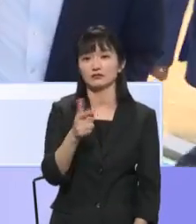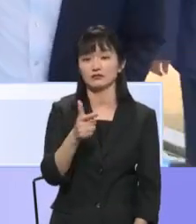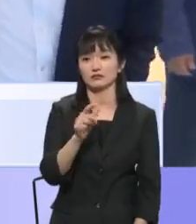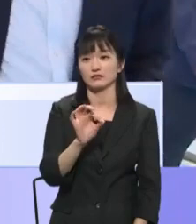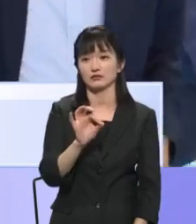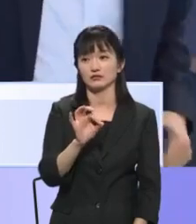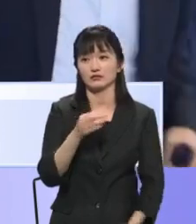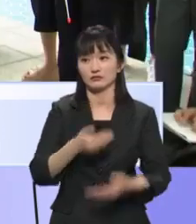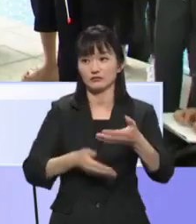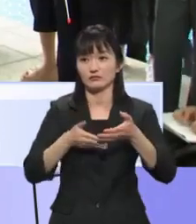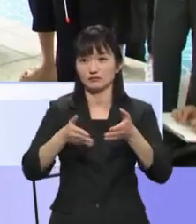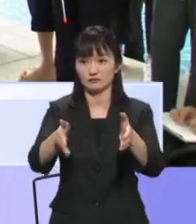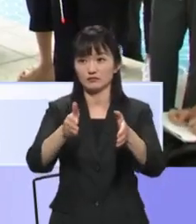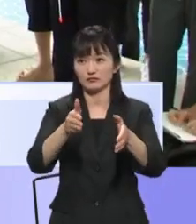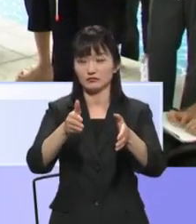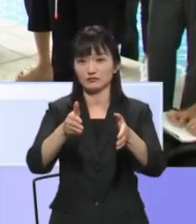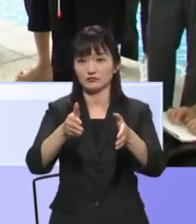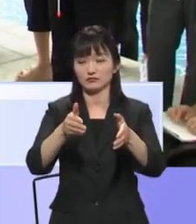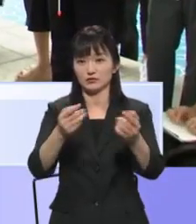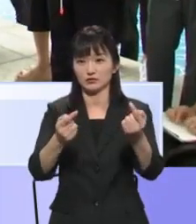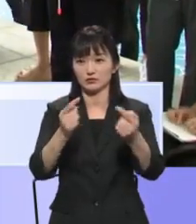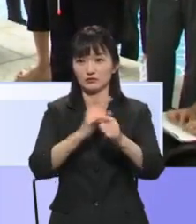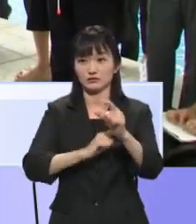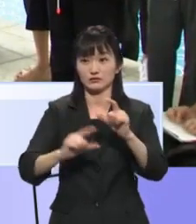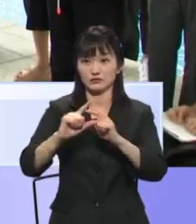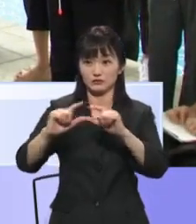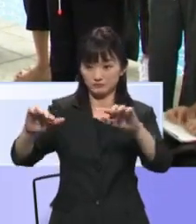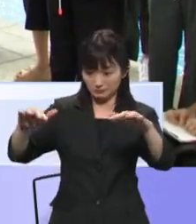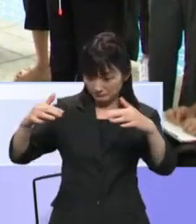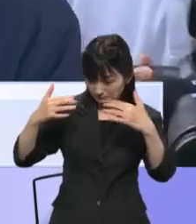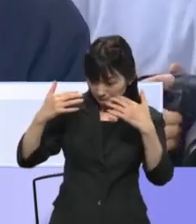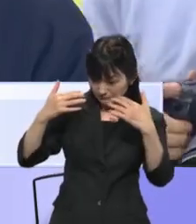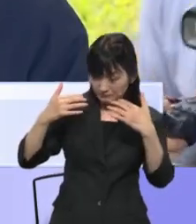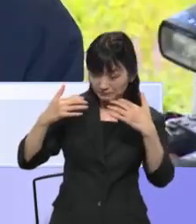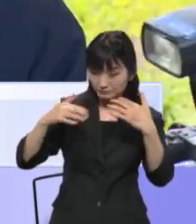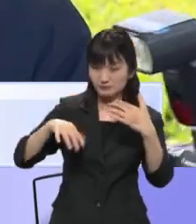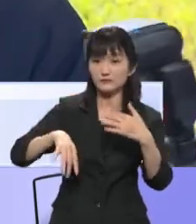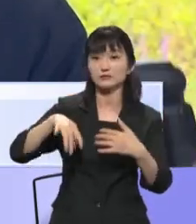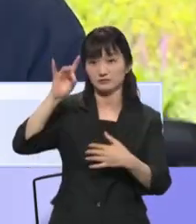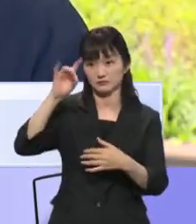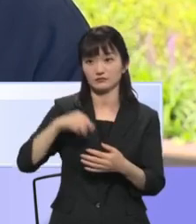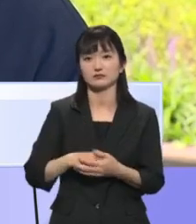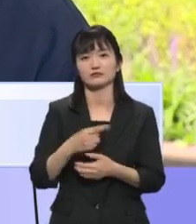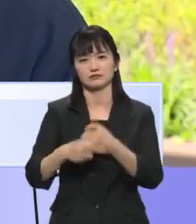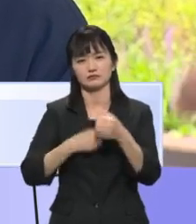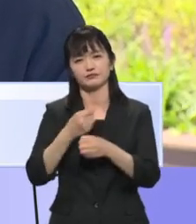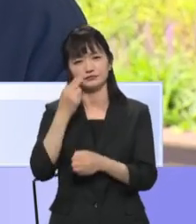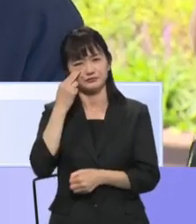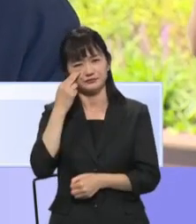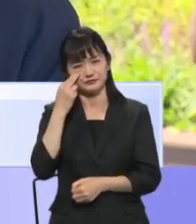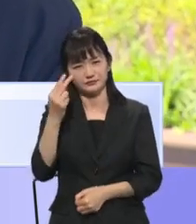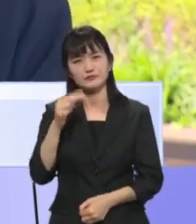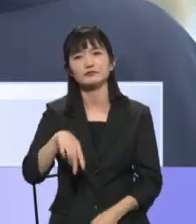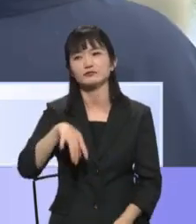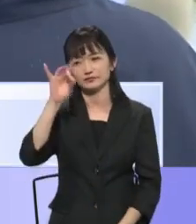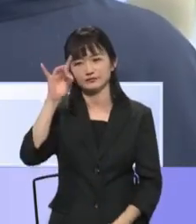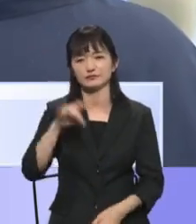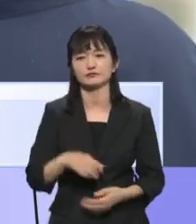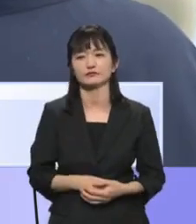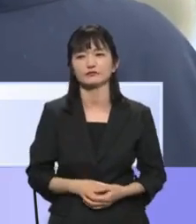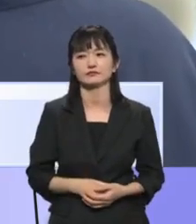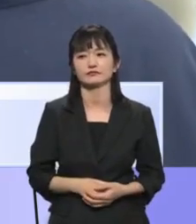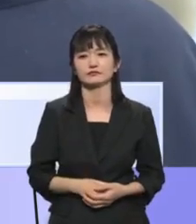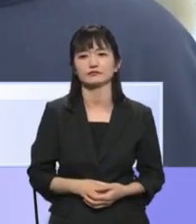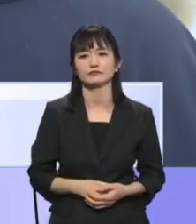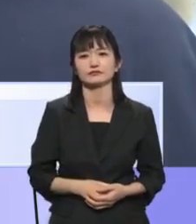장관보다이 시점에서 가장 더 주목을 받았거든요 더 주목받는 건 아마 처음 있는 일인 거 같아요 1년 2개월 만에 취임하고 나서 되거든요 그래서